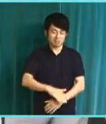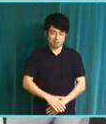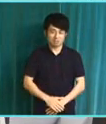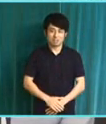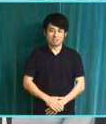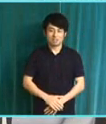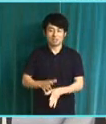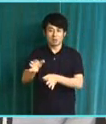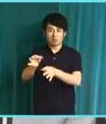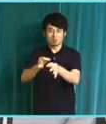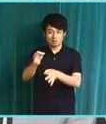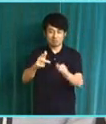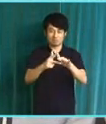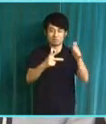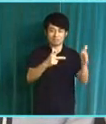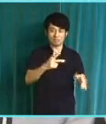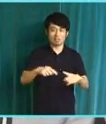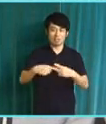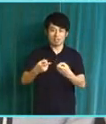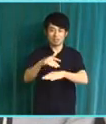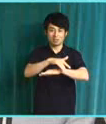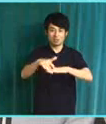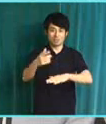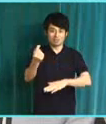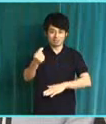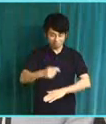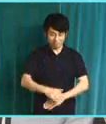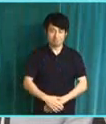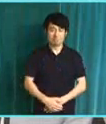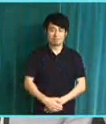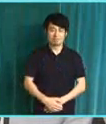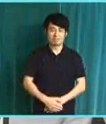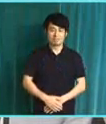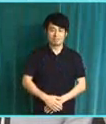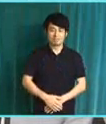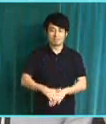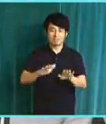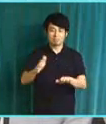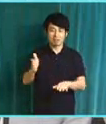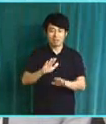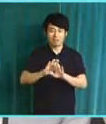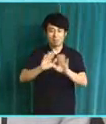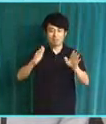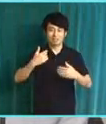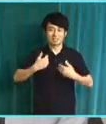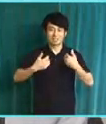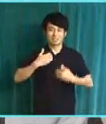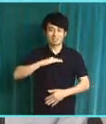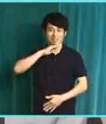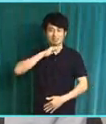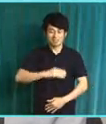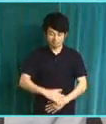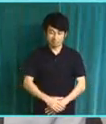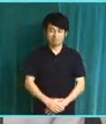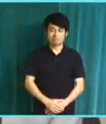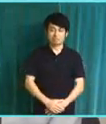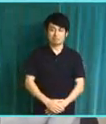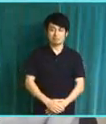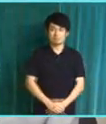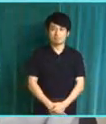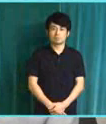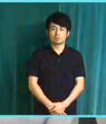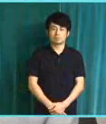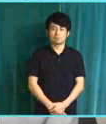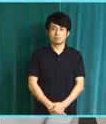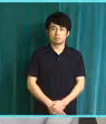お店や施設が入る予定になっているんですね。はい、もう今からオープンが非常に楽しみです。そして今こ